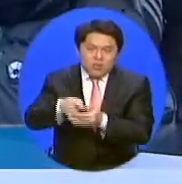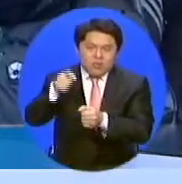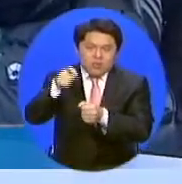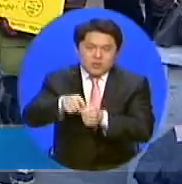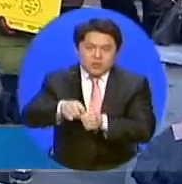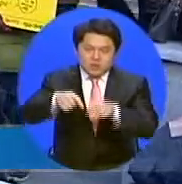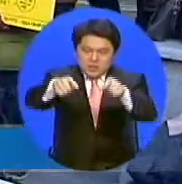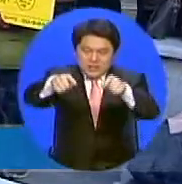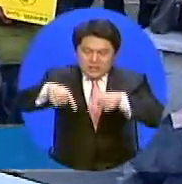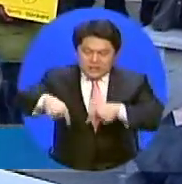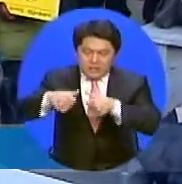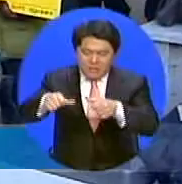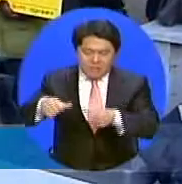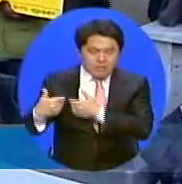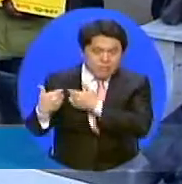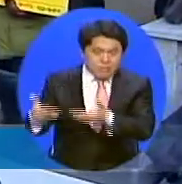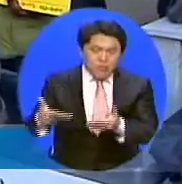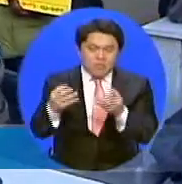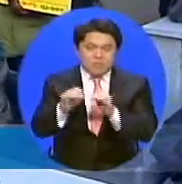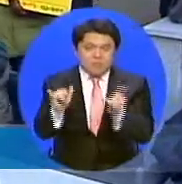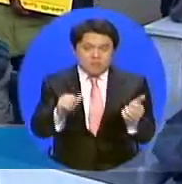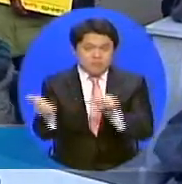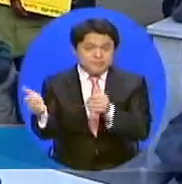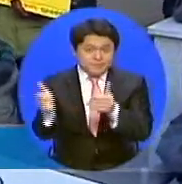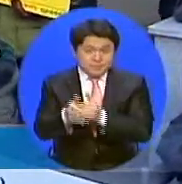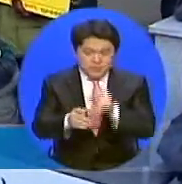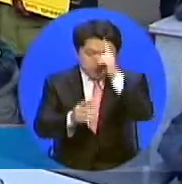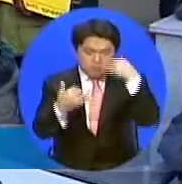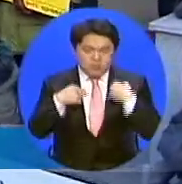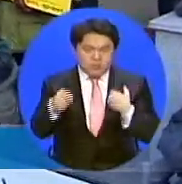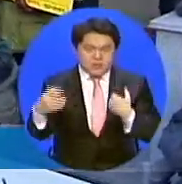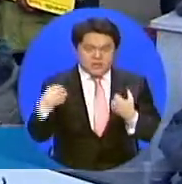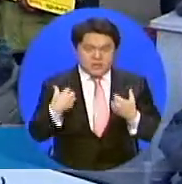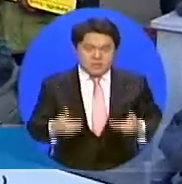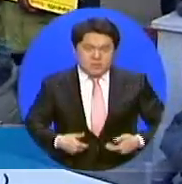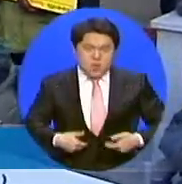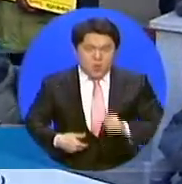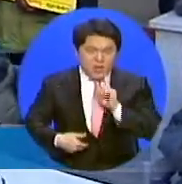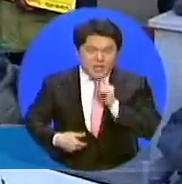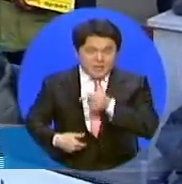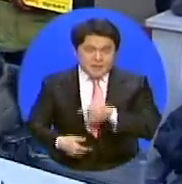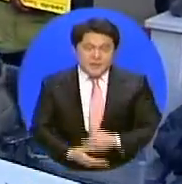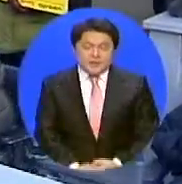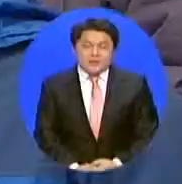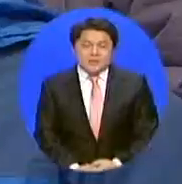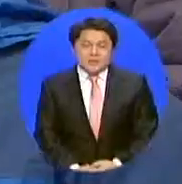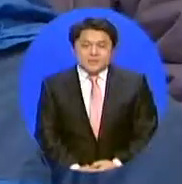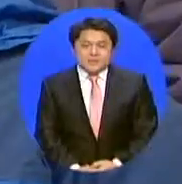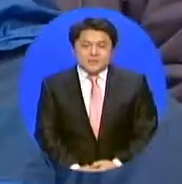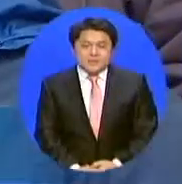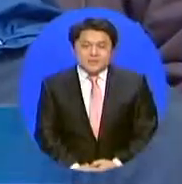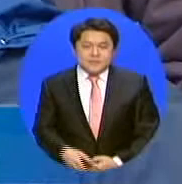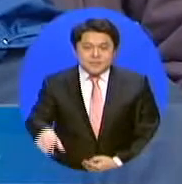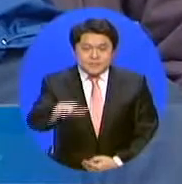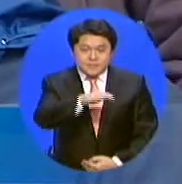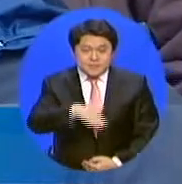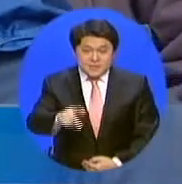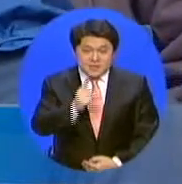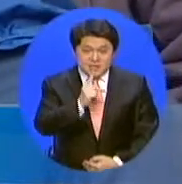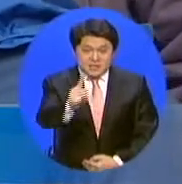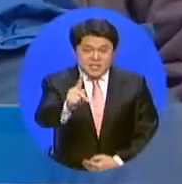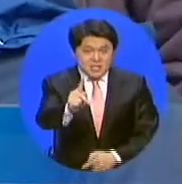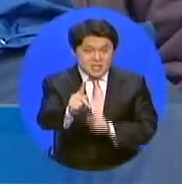방치해 수십 명이 사망했다고 말하고 정부가 이 부분을 책임져야 한다고 말했습니다. 저희가 KTX